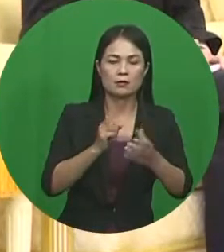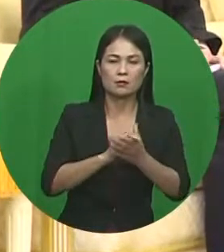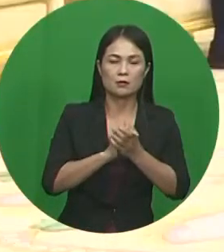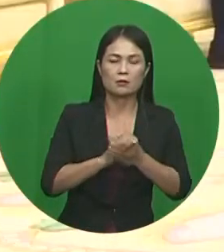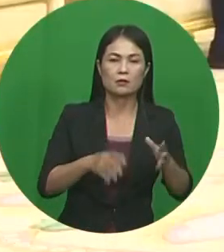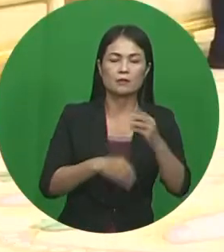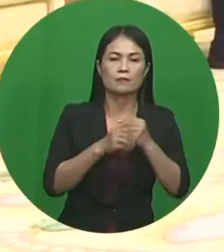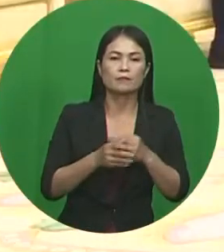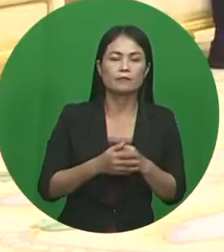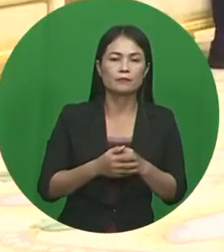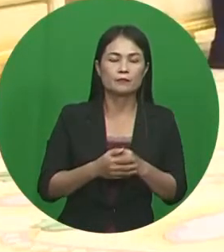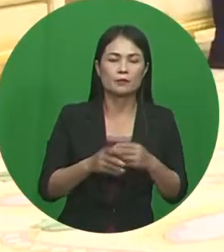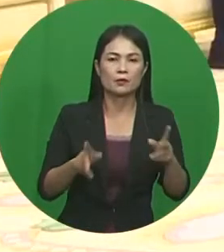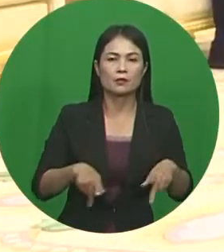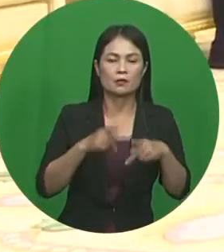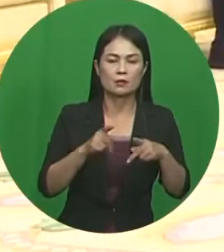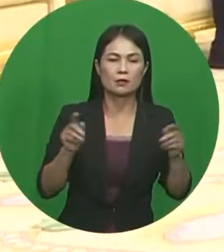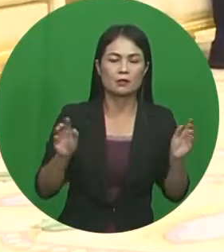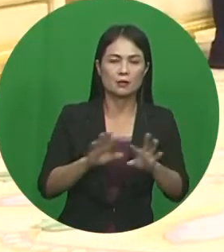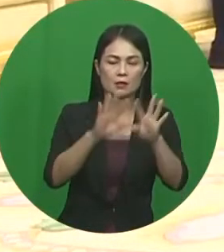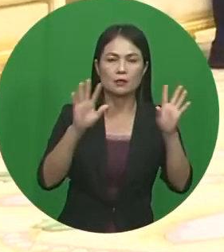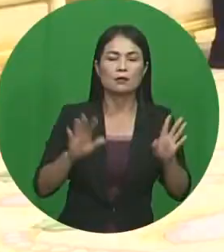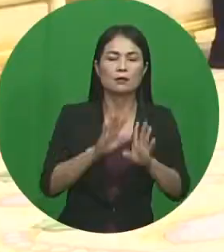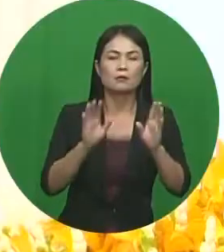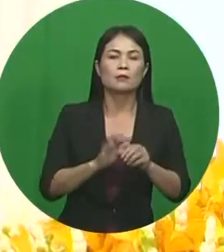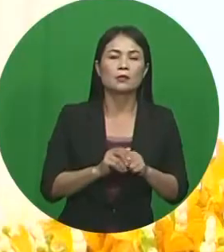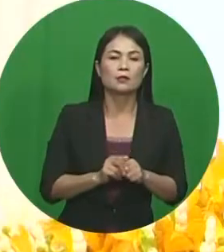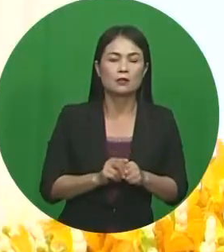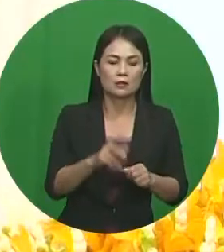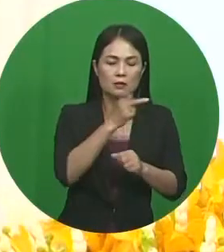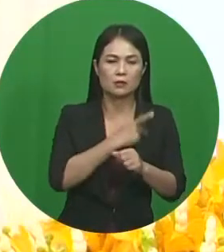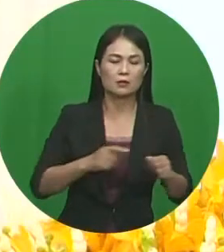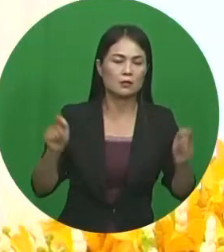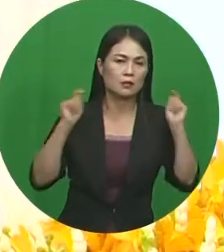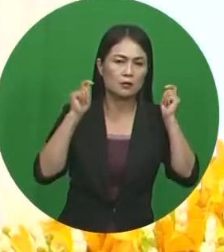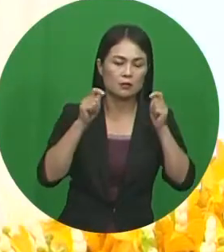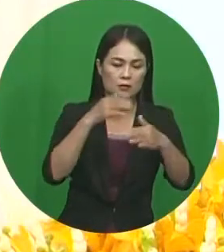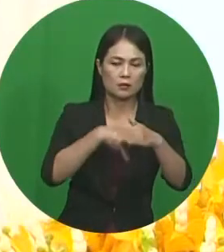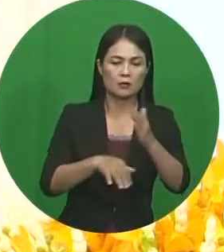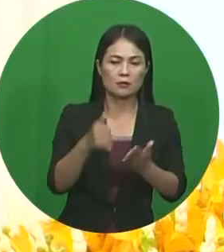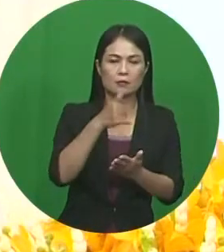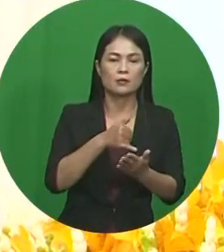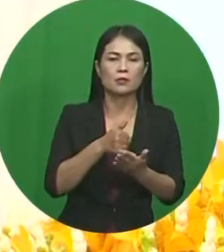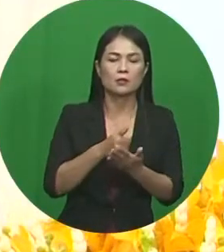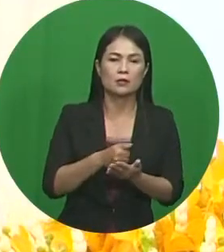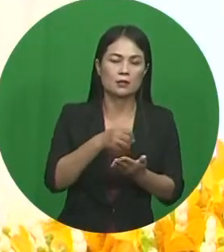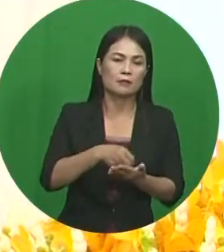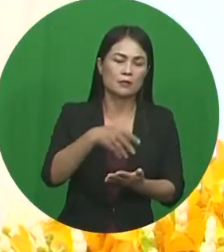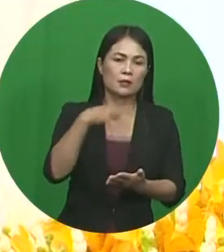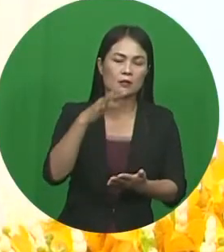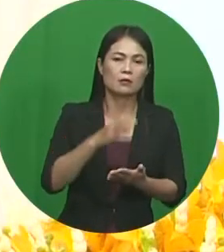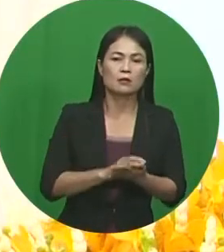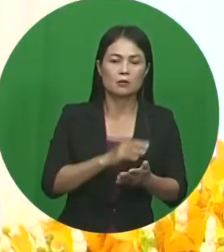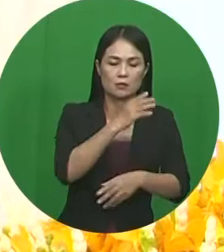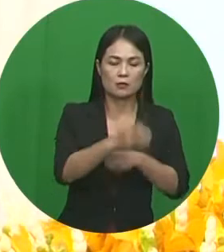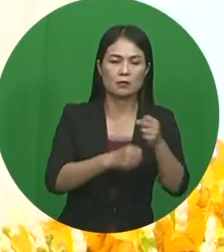មទៀតក្នុងឱកាសដ៏មហាមង្គលថ្លៃថ្លាបំផុតនៃព្រះរាជពិធីបុណ្យយាងក្រុងព្រះបរមសារីរិទ្ធសម្បត្តិគម្រ